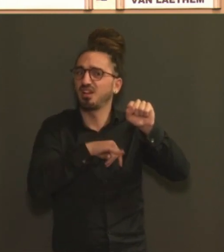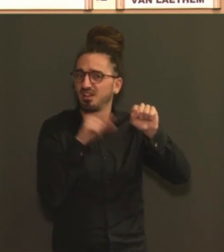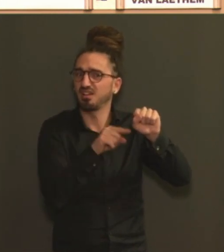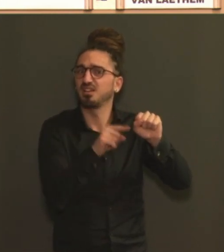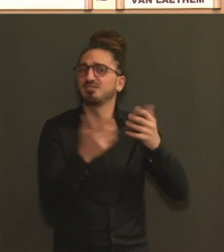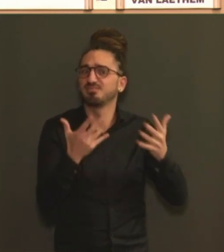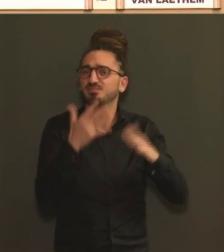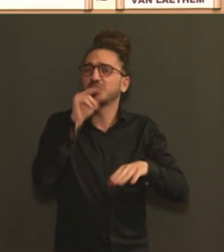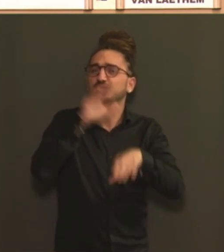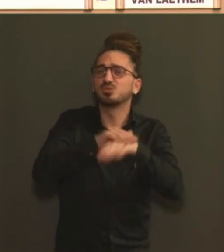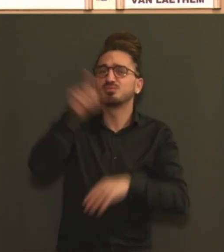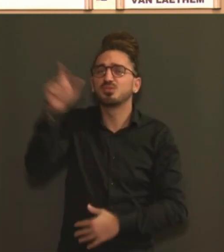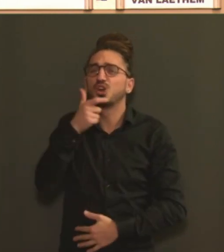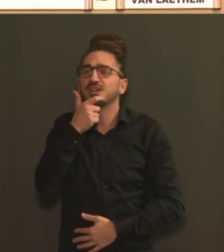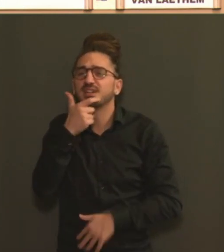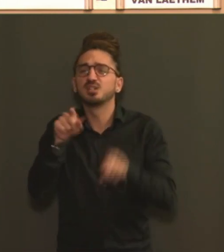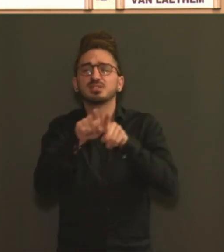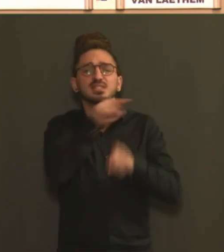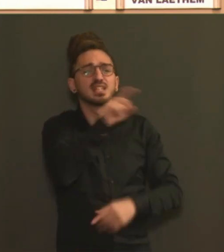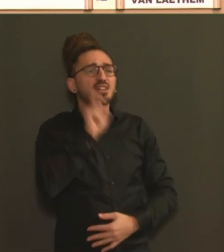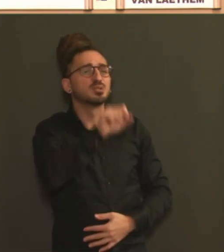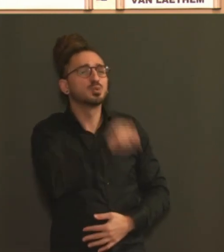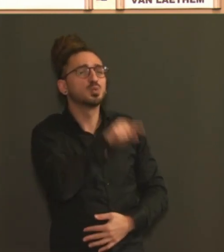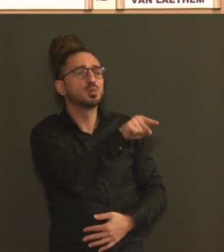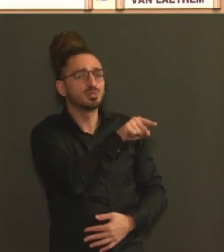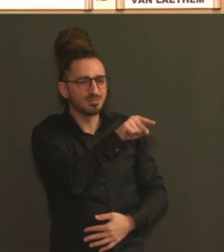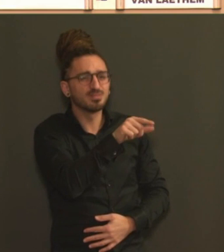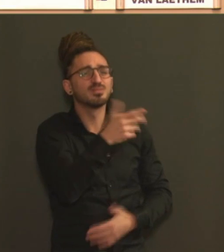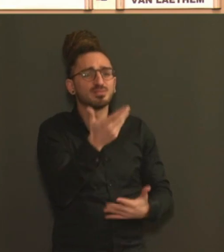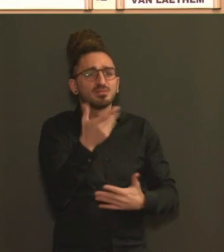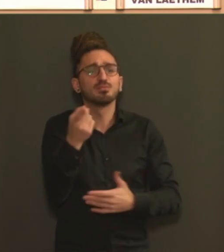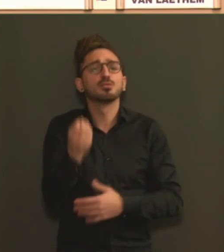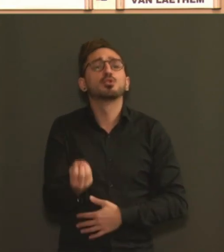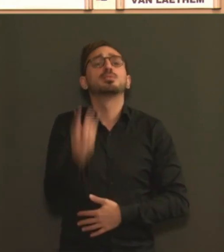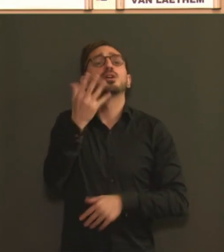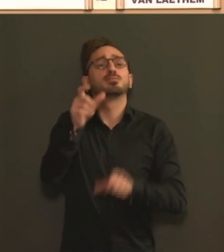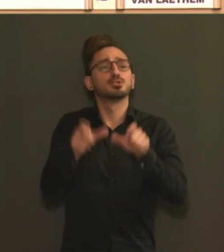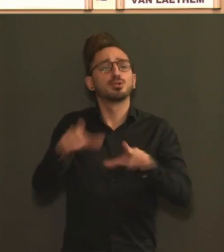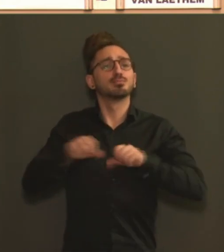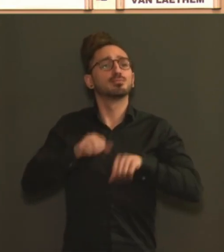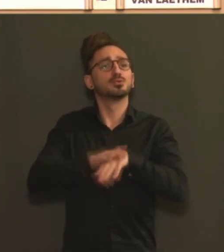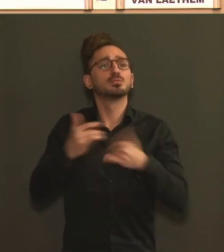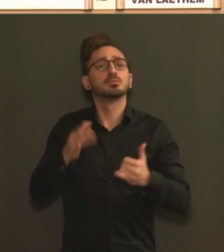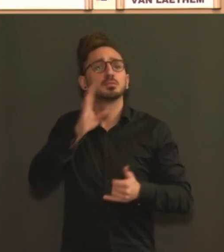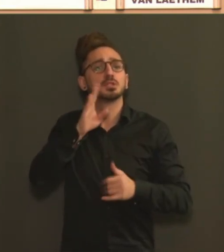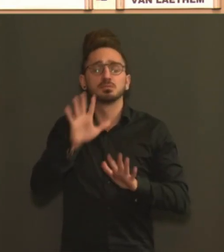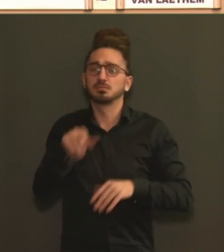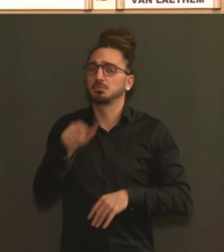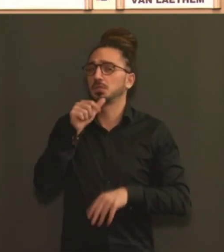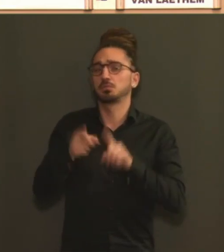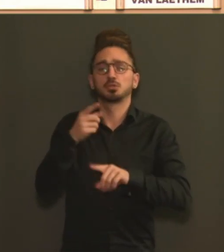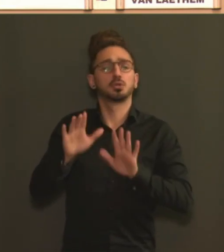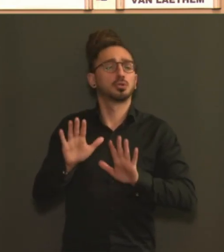de cas sur le territoire n'a pas beaucoup d'importance. Vous savez qu'il y a actuellement plusieurs dizaines de variants anglais, qu'il y a plusieurs